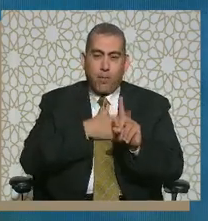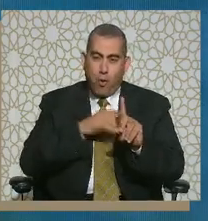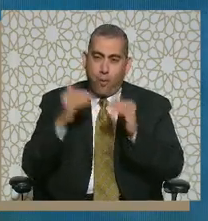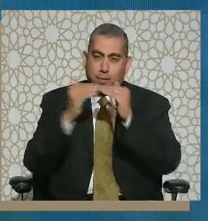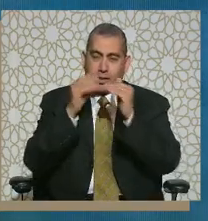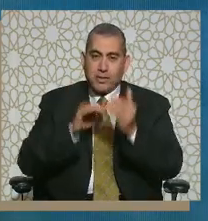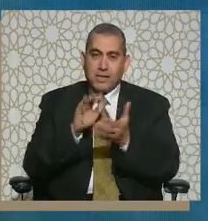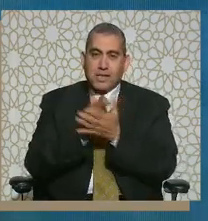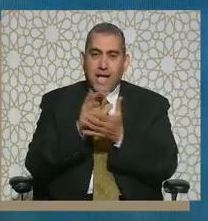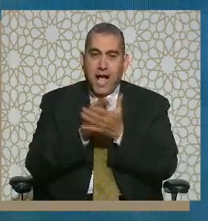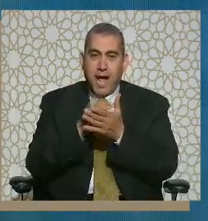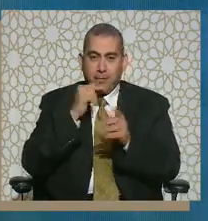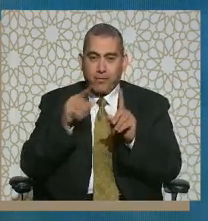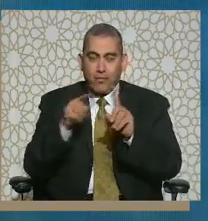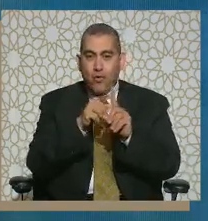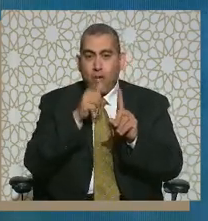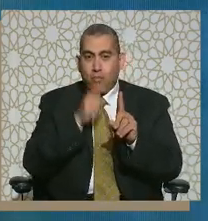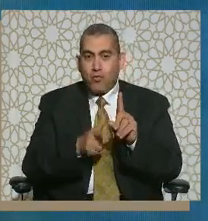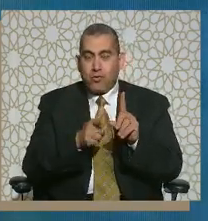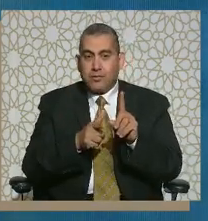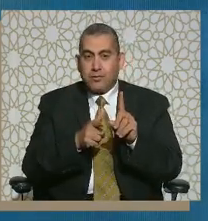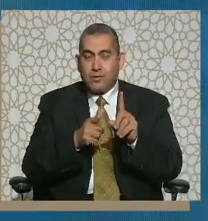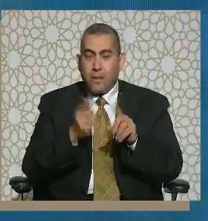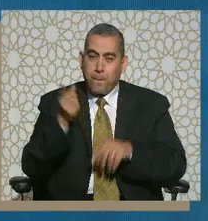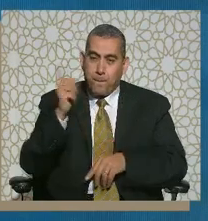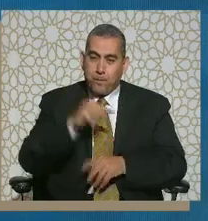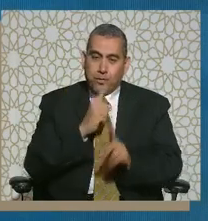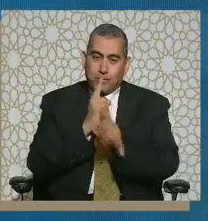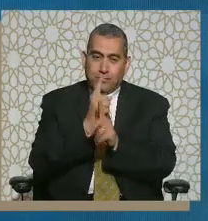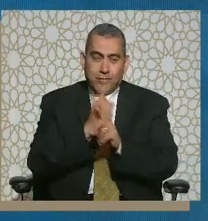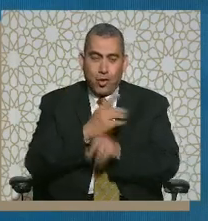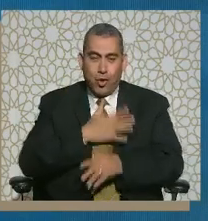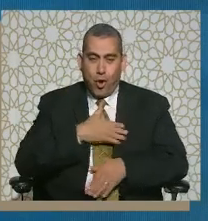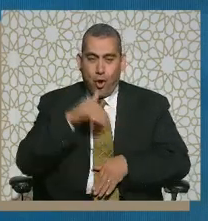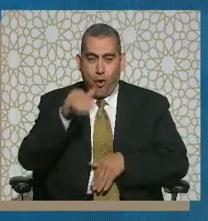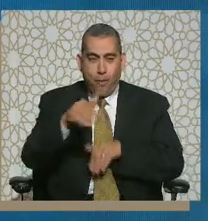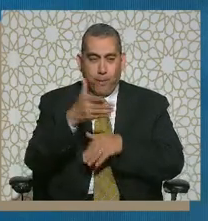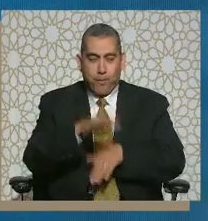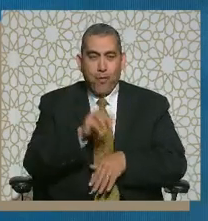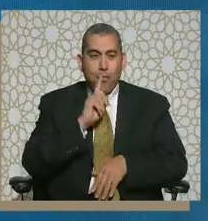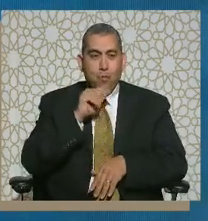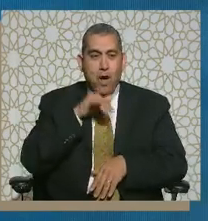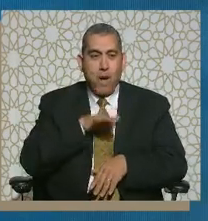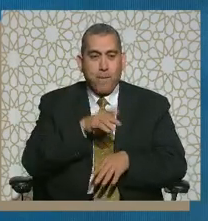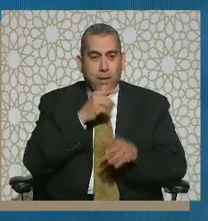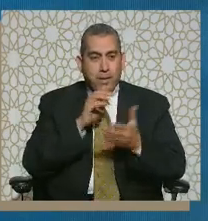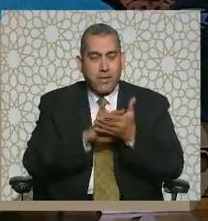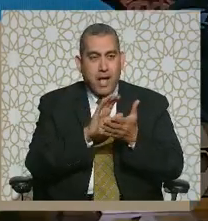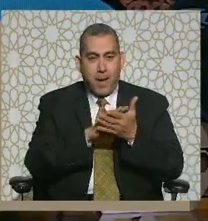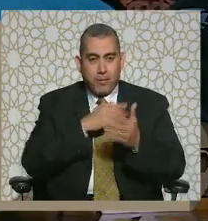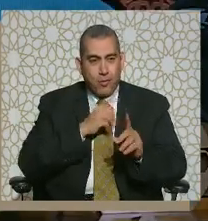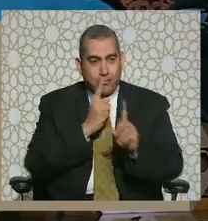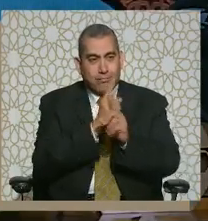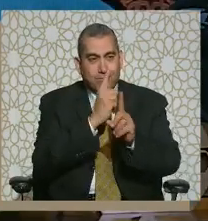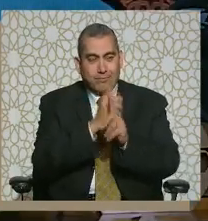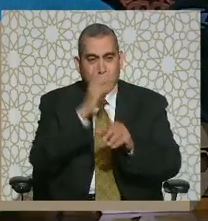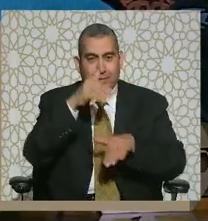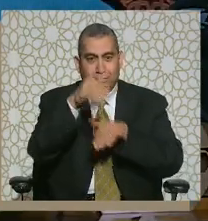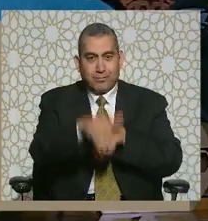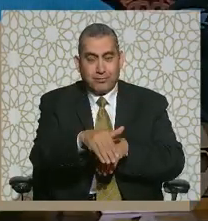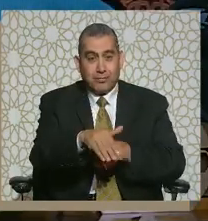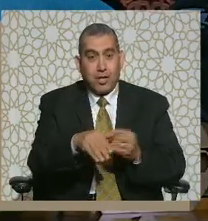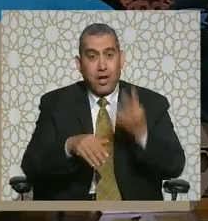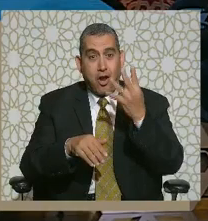الصحابة لما كانوا بيقولوا غدا نلقى الأحبة محمدا وصحبة. رابع